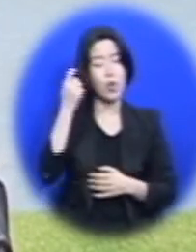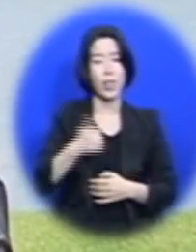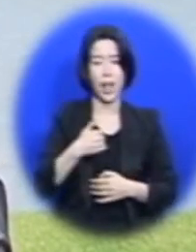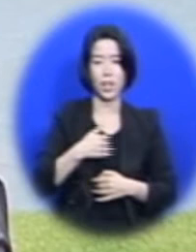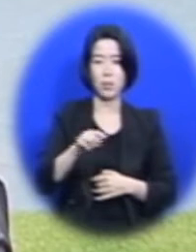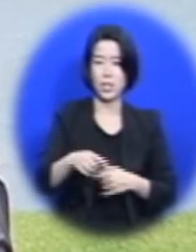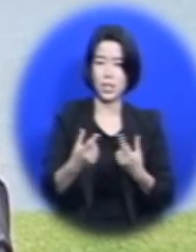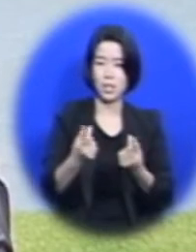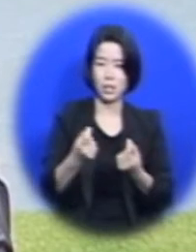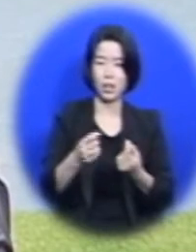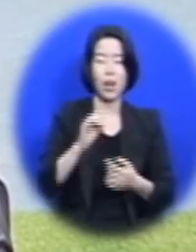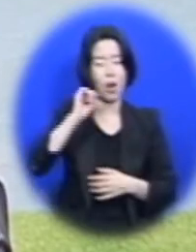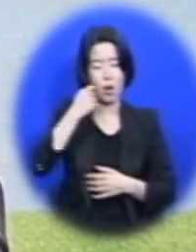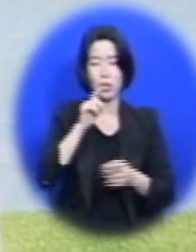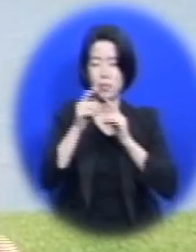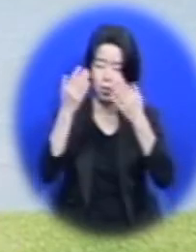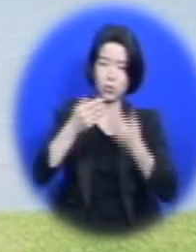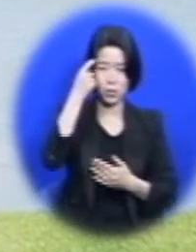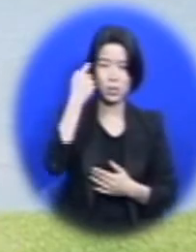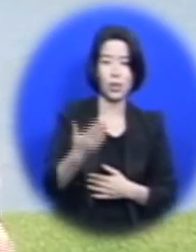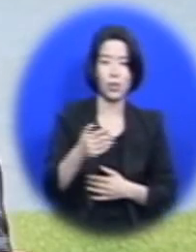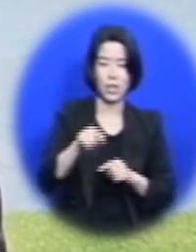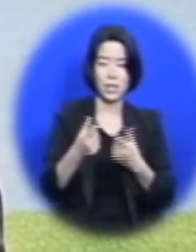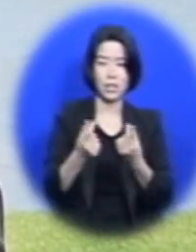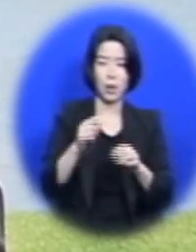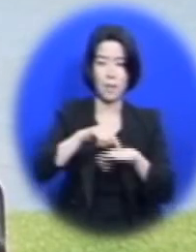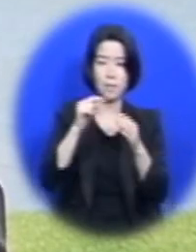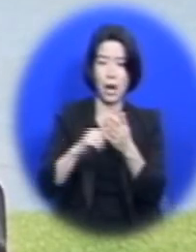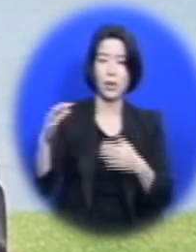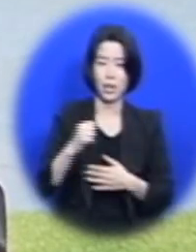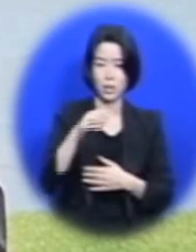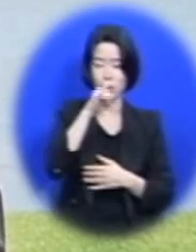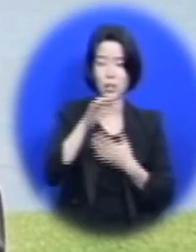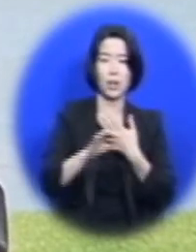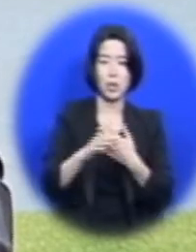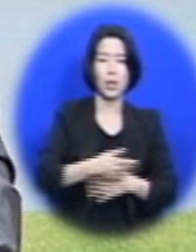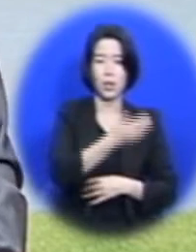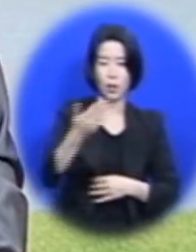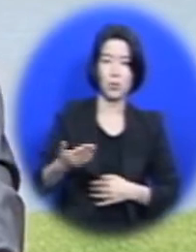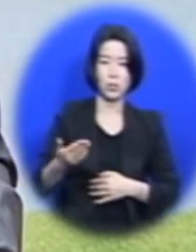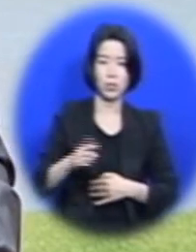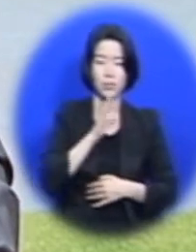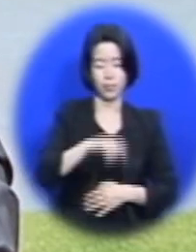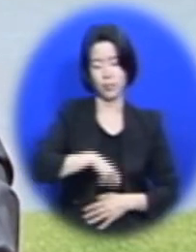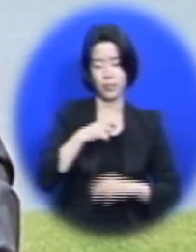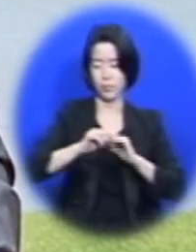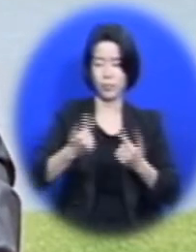이렇게 어려운 말씀을 하세요? 이런 마음을 가지고 있다면 여러분은 정직하지